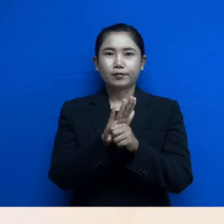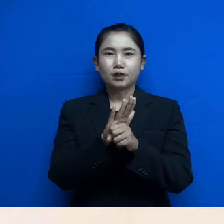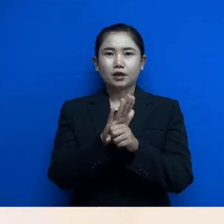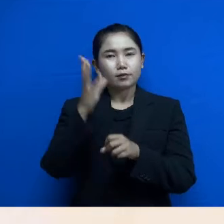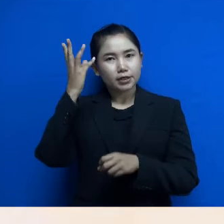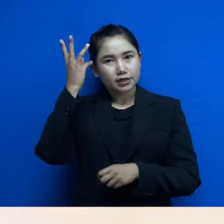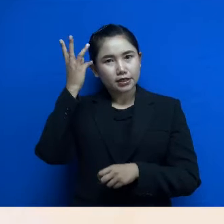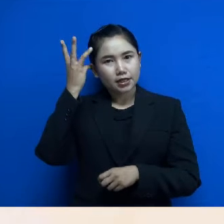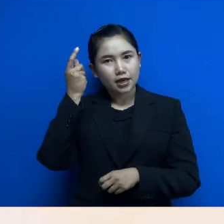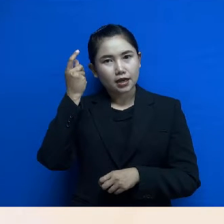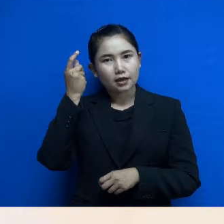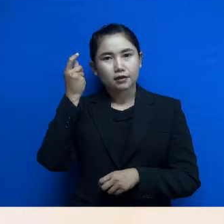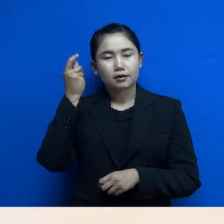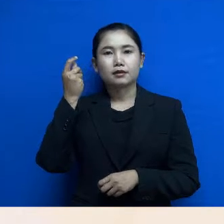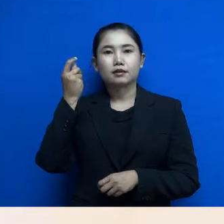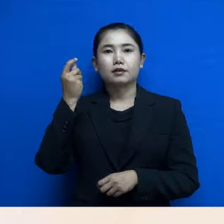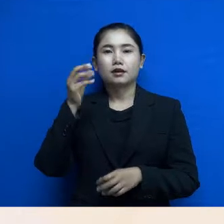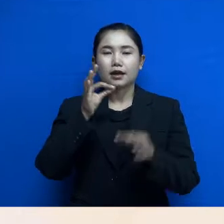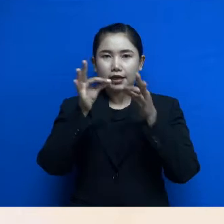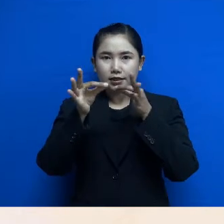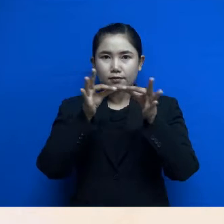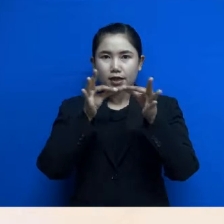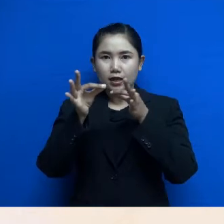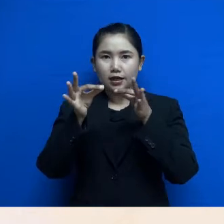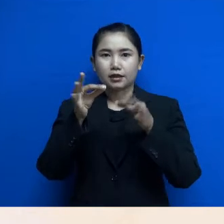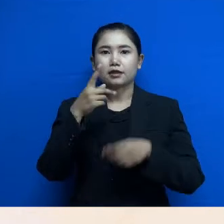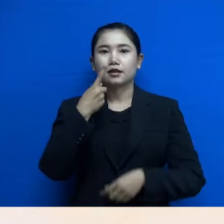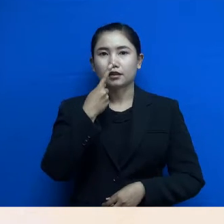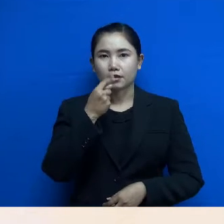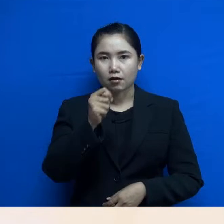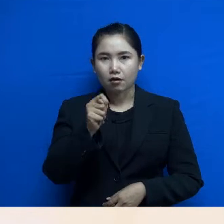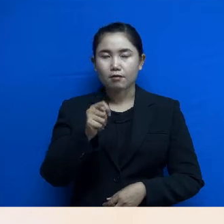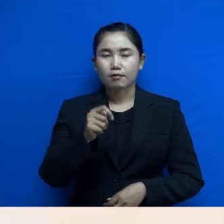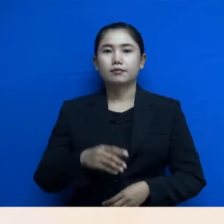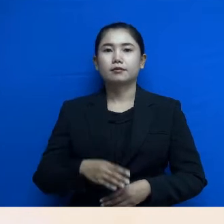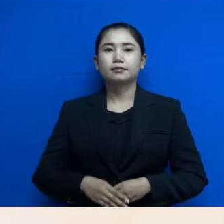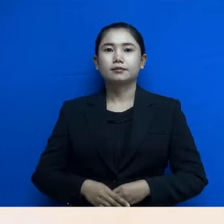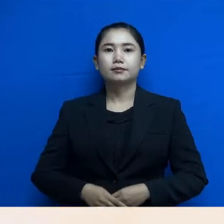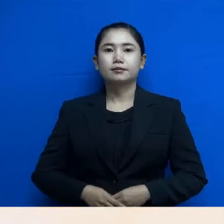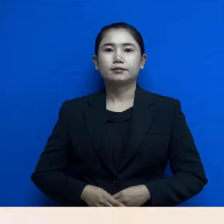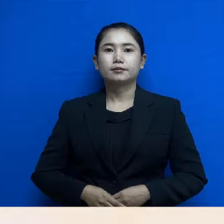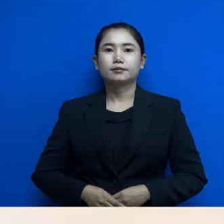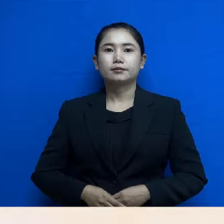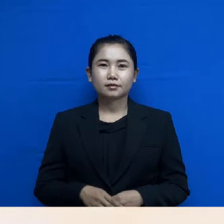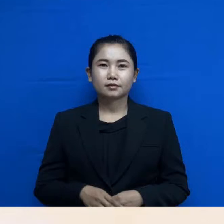เต็มพิจารณาอธิบายต่อ